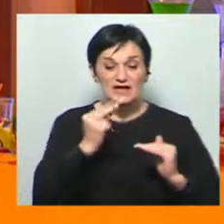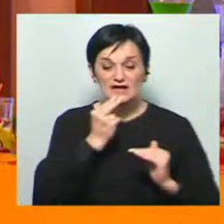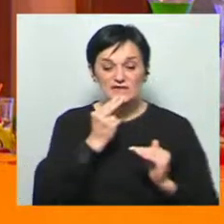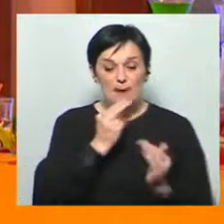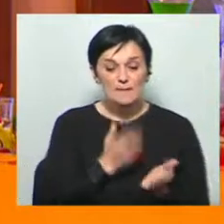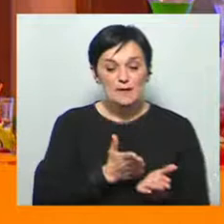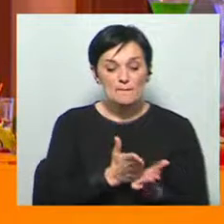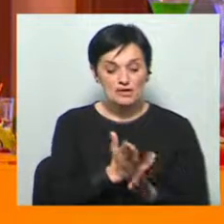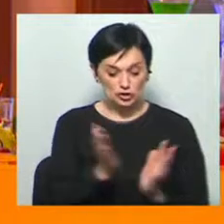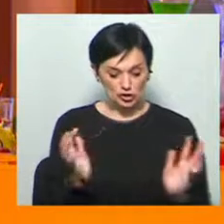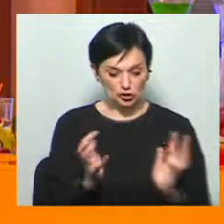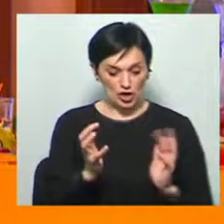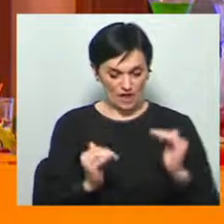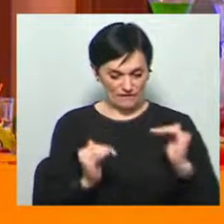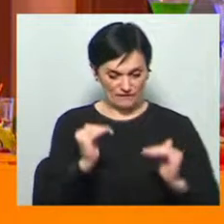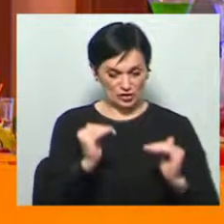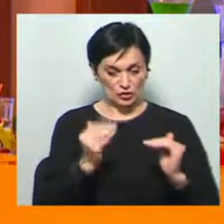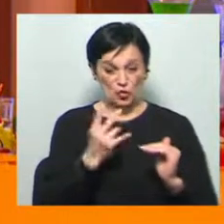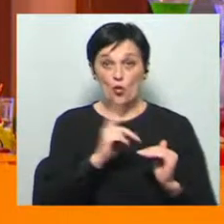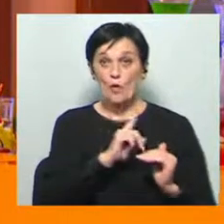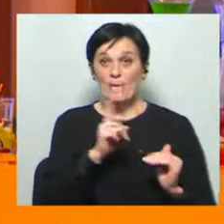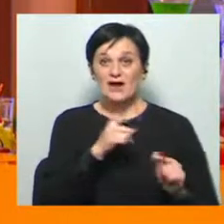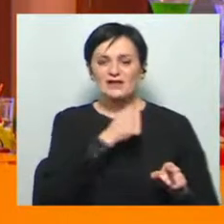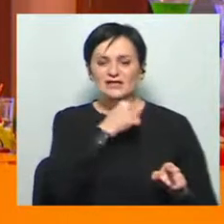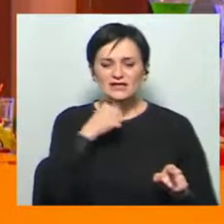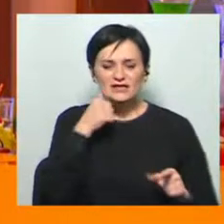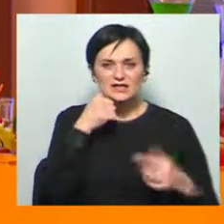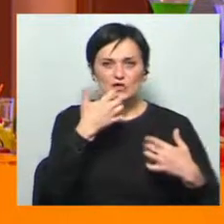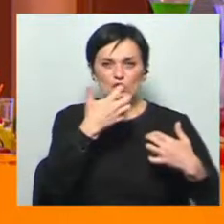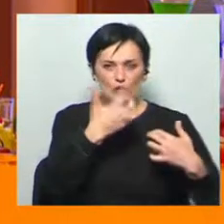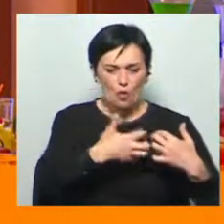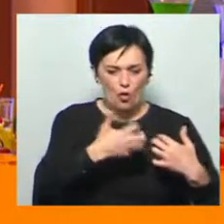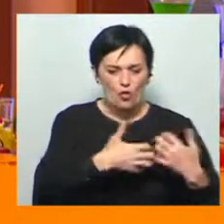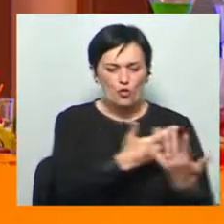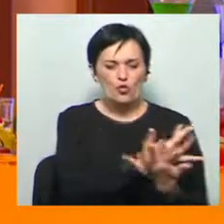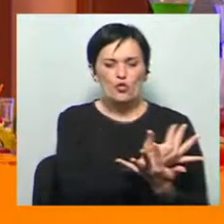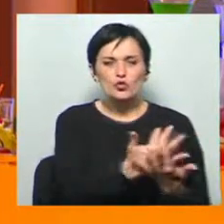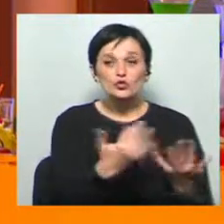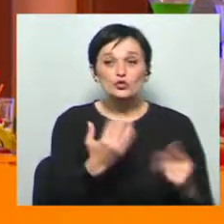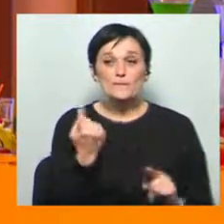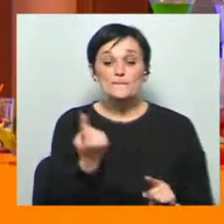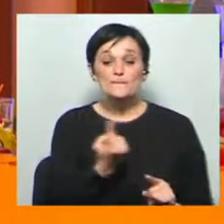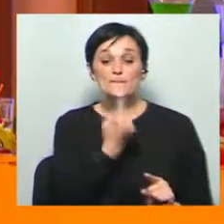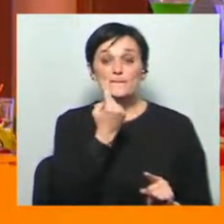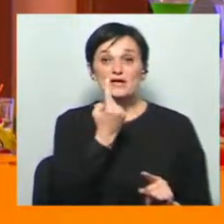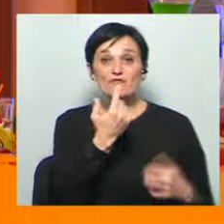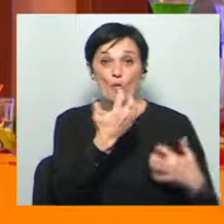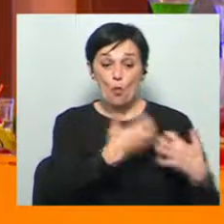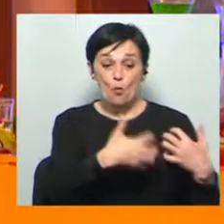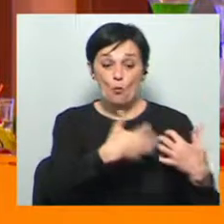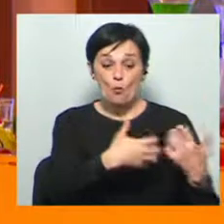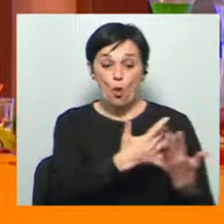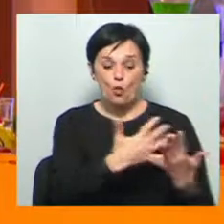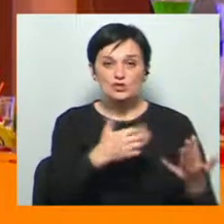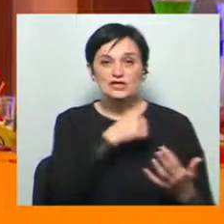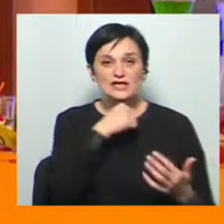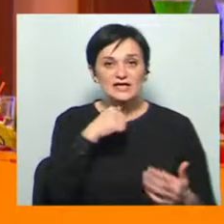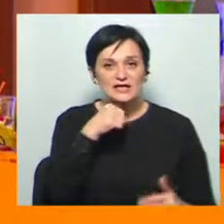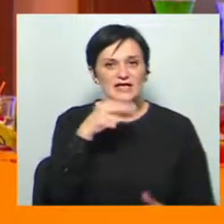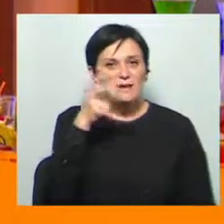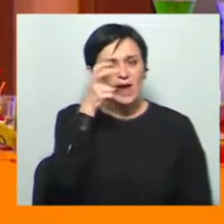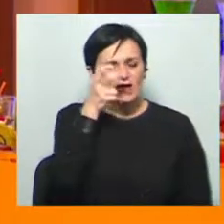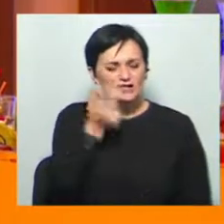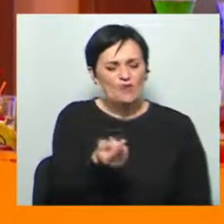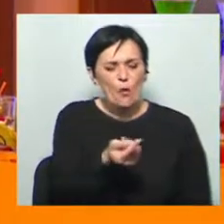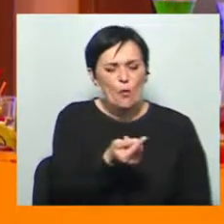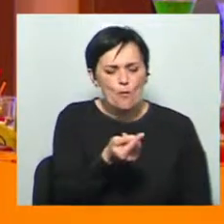შევინარჩუნოთ, მაგრამ მცენარეულ რაციონზე დაფუძნებული, ანუ უპირატესად ბოსტნეული და ხილი, მარცვლეულ